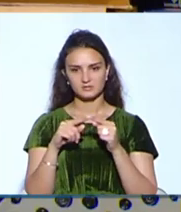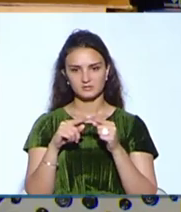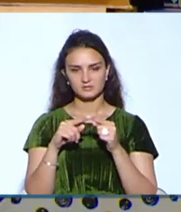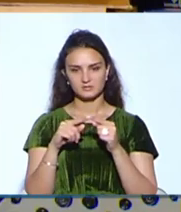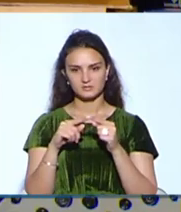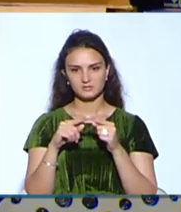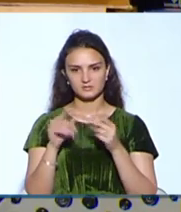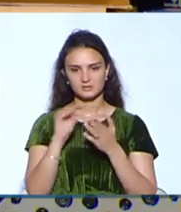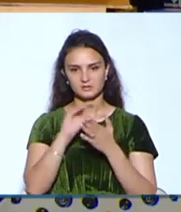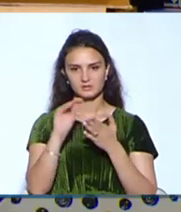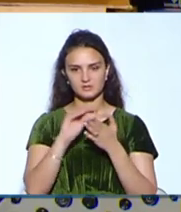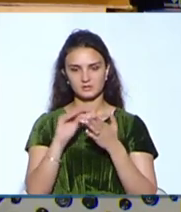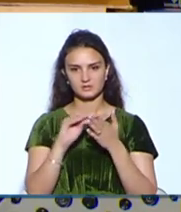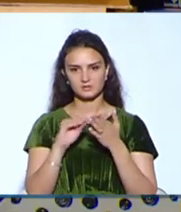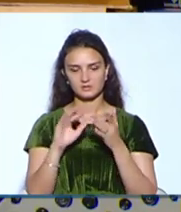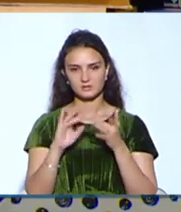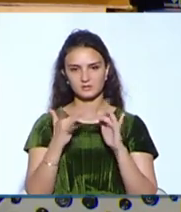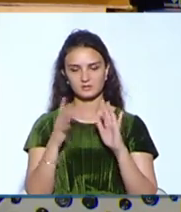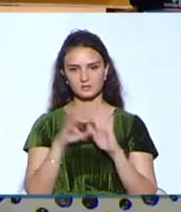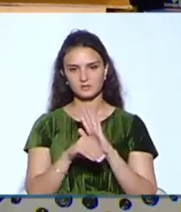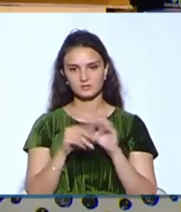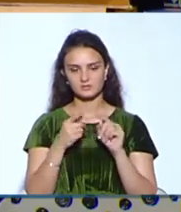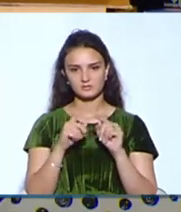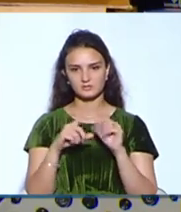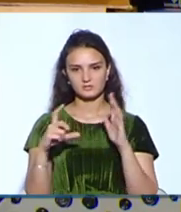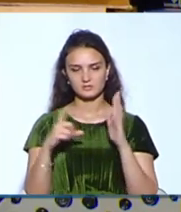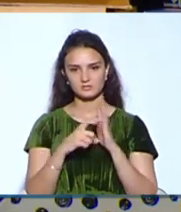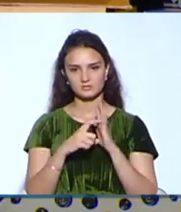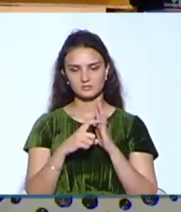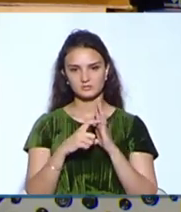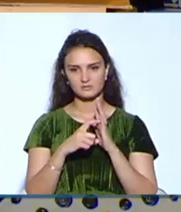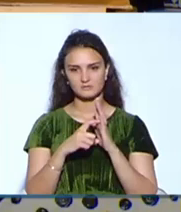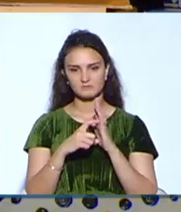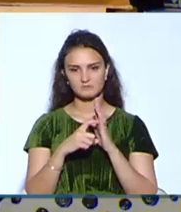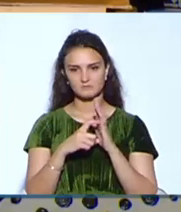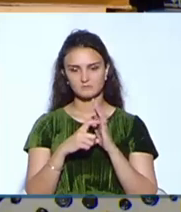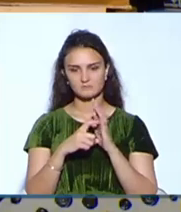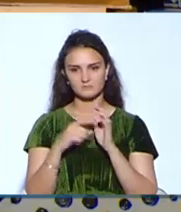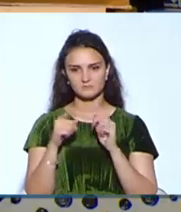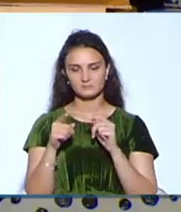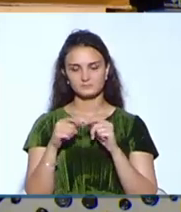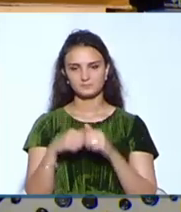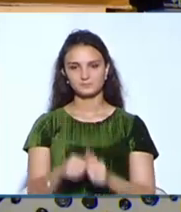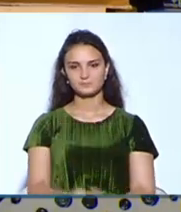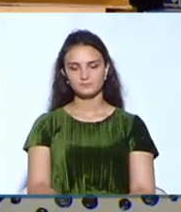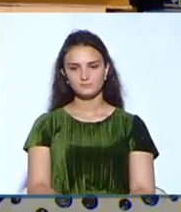მისი სტატუსი, ასე თქვა, სოციალურ ქსელში ამონარიდი მისი ტექსტის